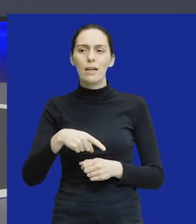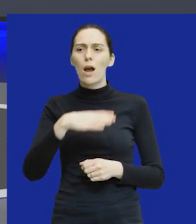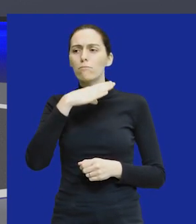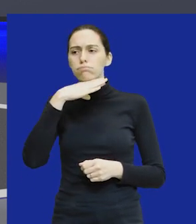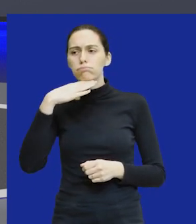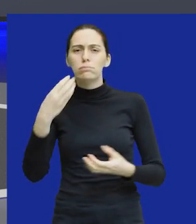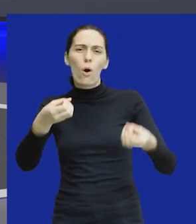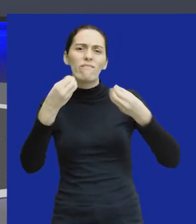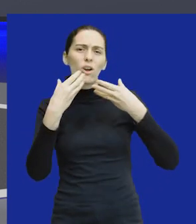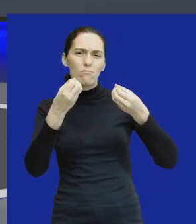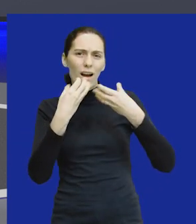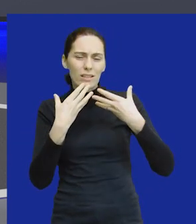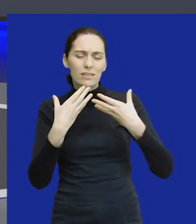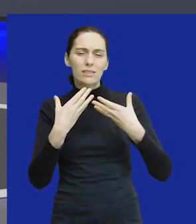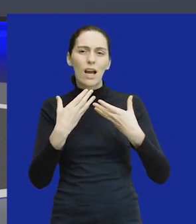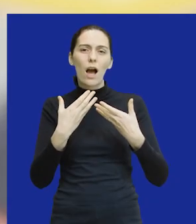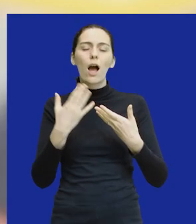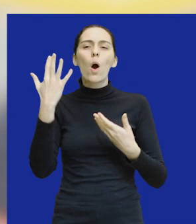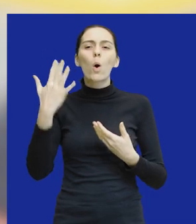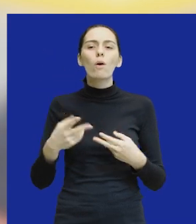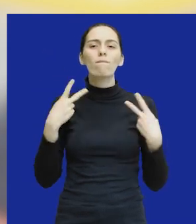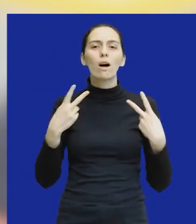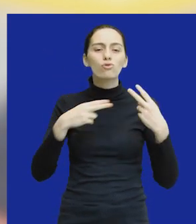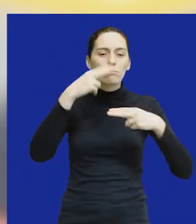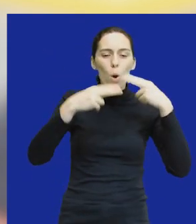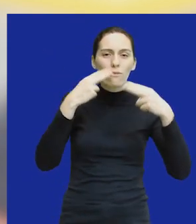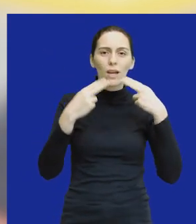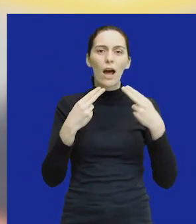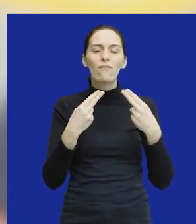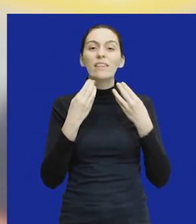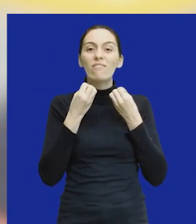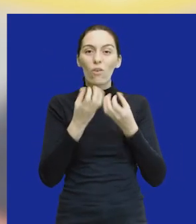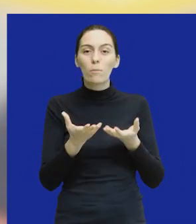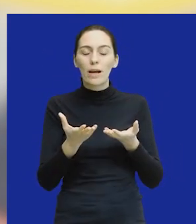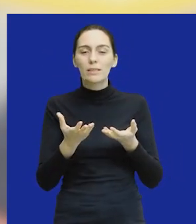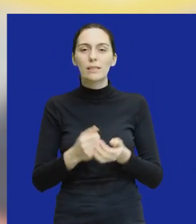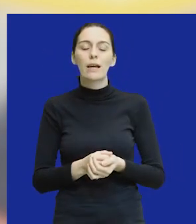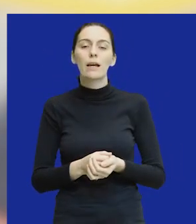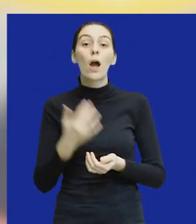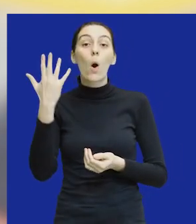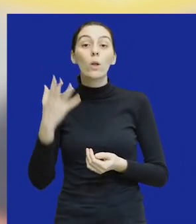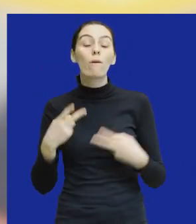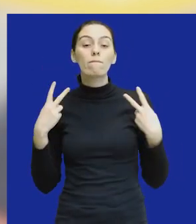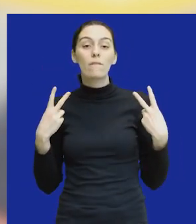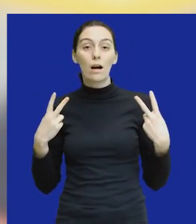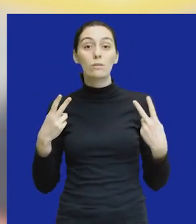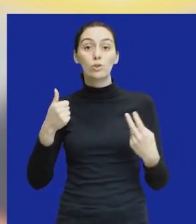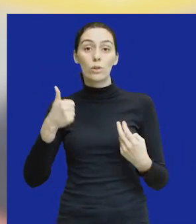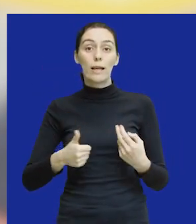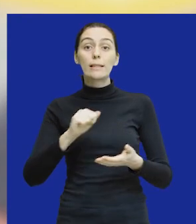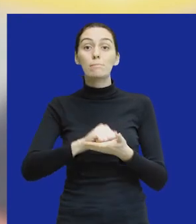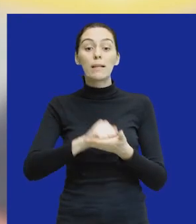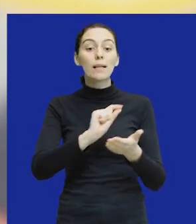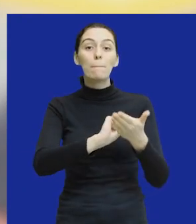mnoštvo informacija. Koliko je važno provjeravati sve te informacije i koliko je važna